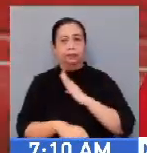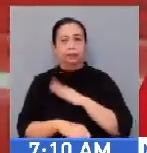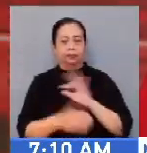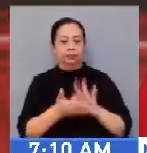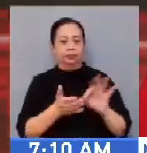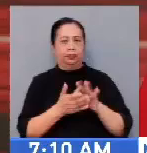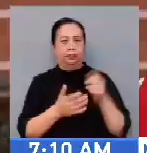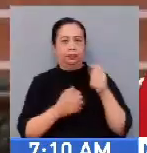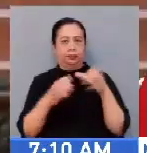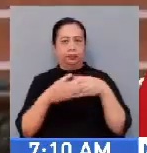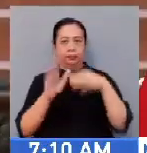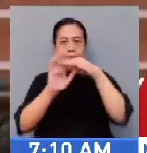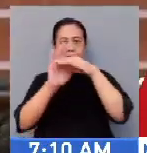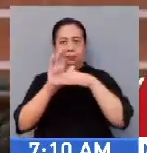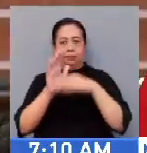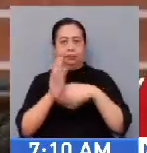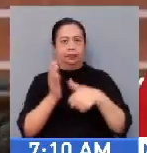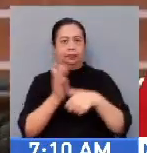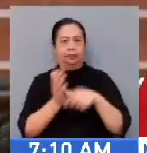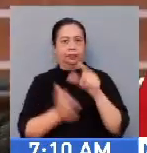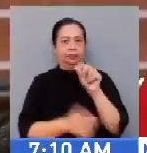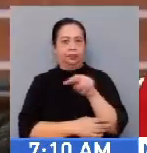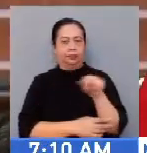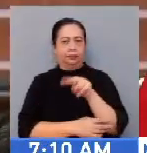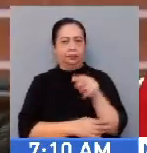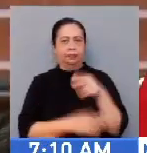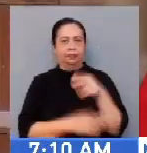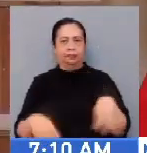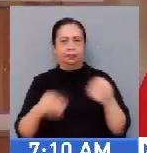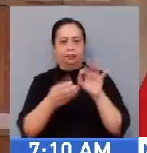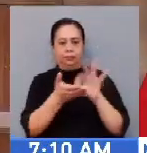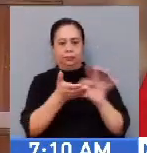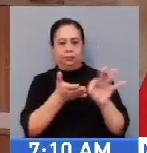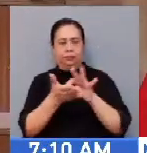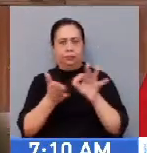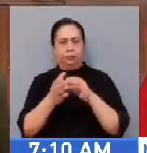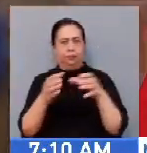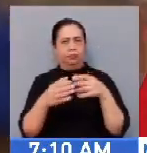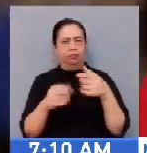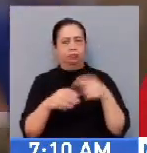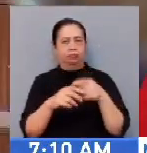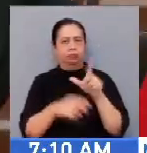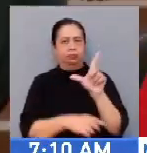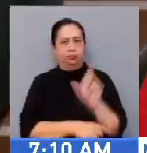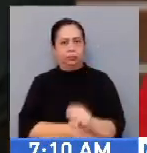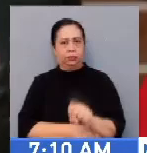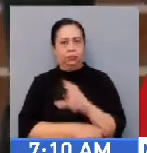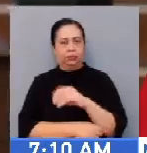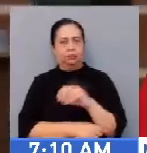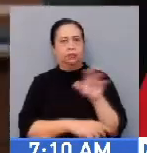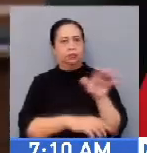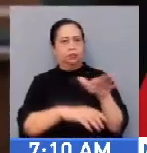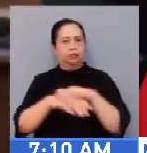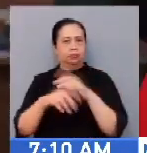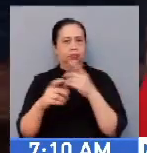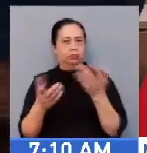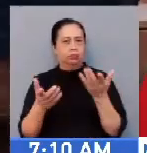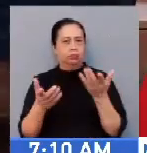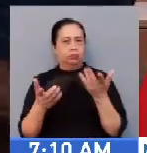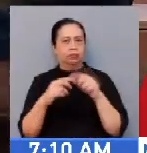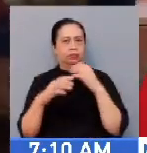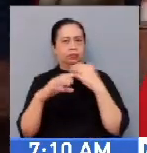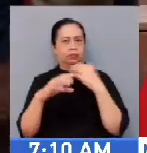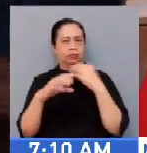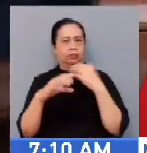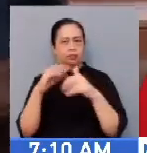2022. Tapos na ma-canvass ang mga boto mula Lanao del Sur. Abisuhan sa pamamagitan ng email ang mga nanalo. Tiyak na may upuan